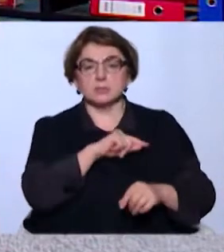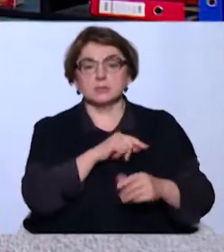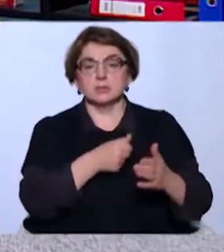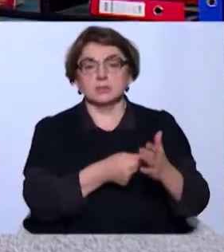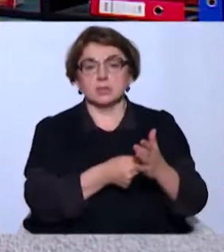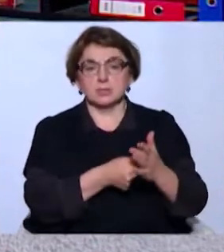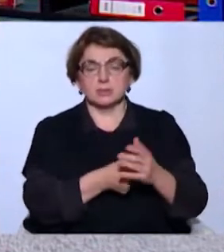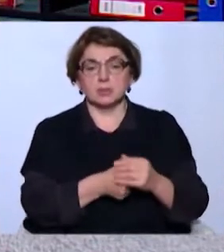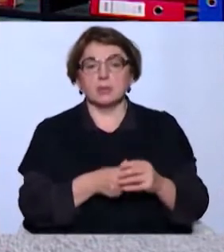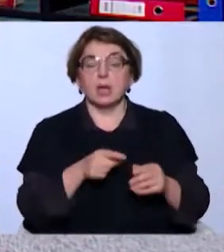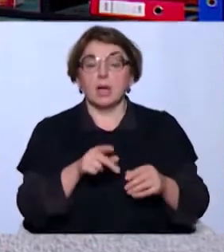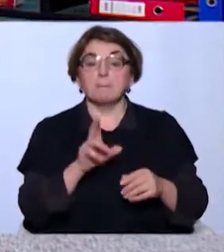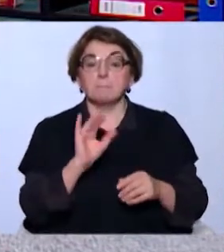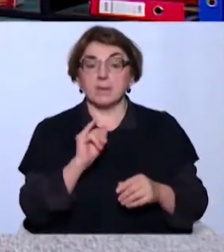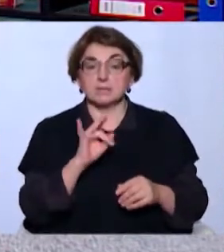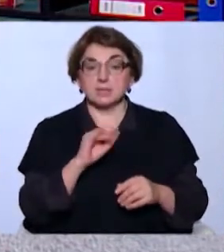რომ ფეხსახსრიანები